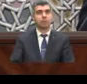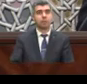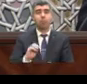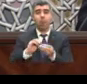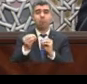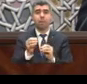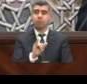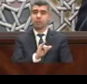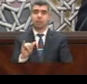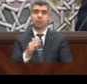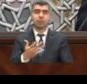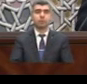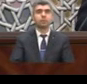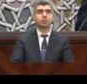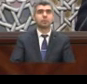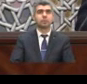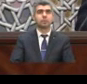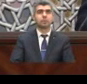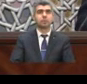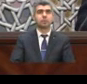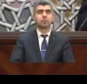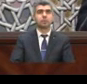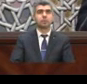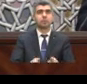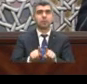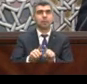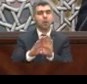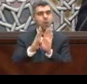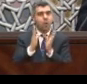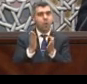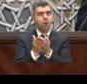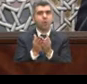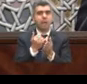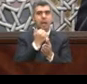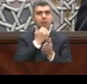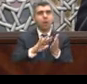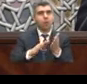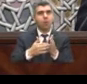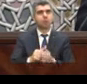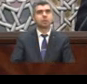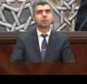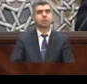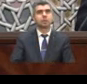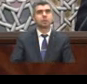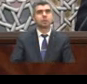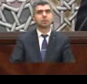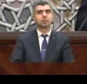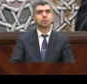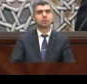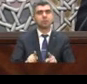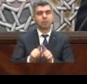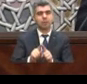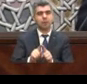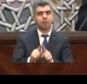المشكل انتهى، وستتم معالجة كل هذه النواقص، ولهذا ما نجعلوش من هذه النقطة اللي هي